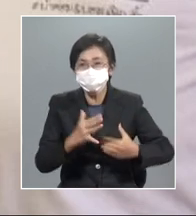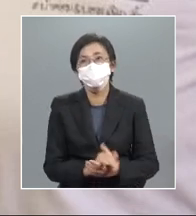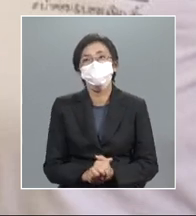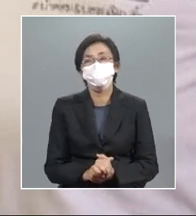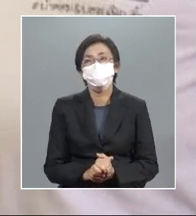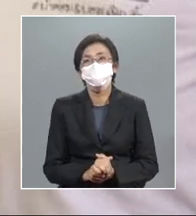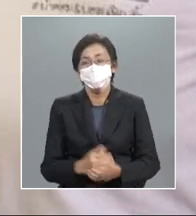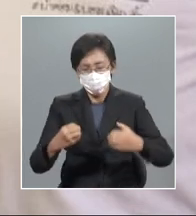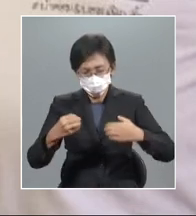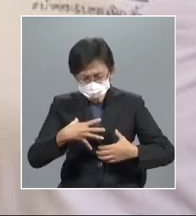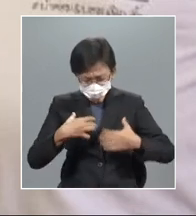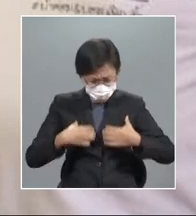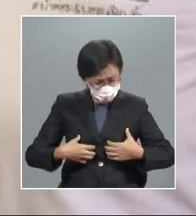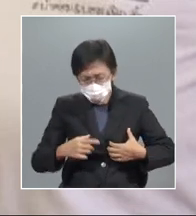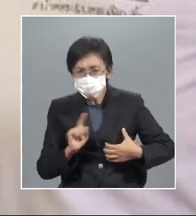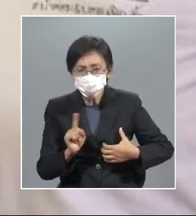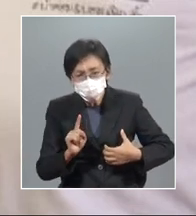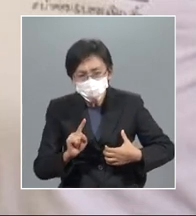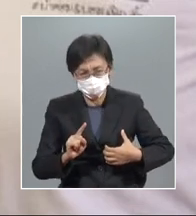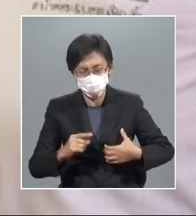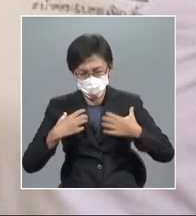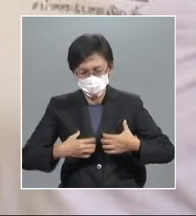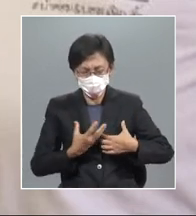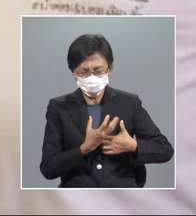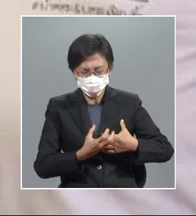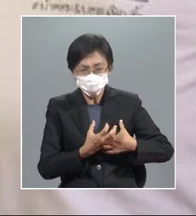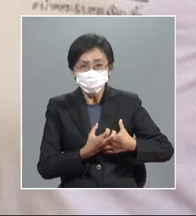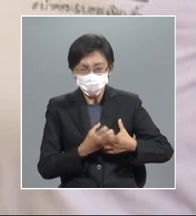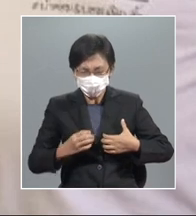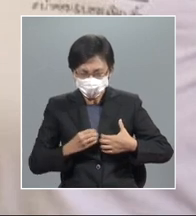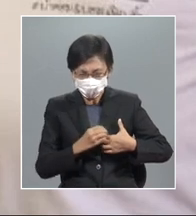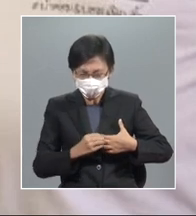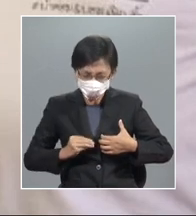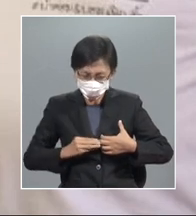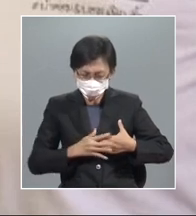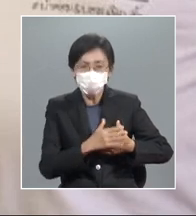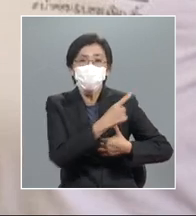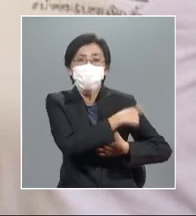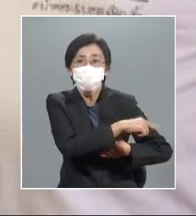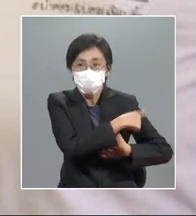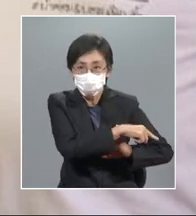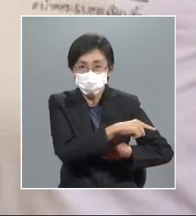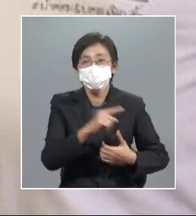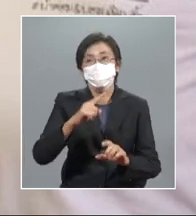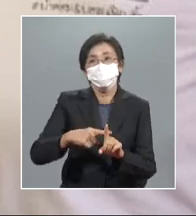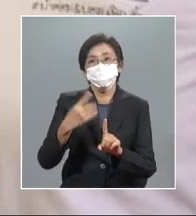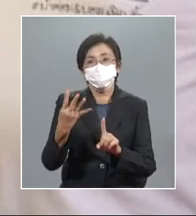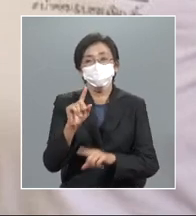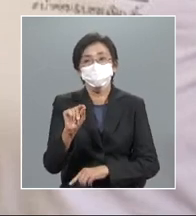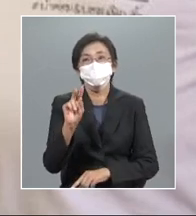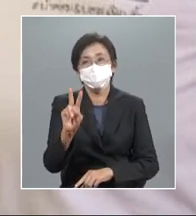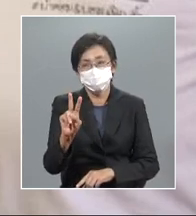เอ็กซเรย์นะไม่ครบนิ่มด้วยแต่อย่างใดแต่ยังพบว่าปลอดนั้นอักเสบนะครับวันที่ 22นะฮะ